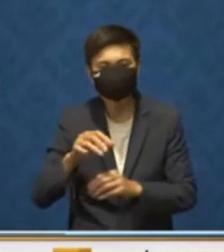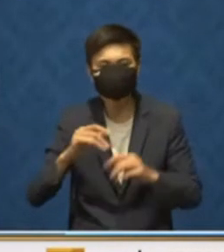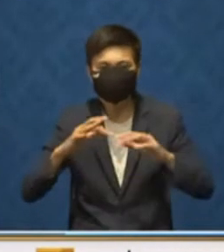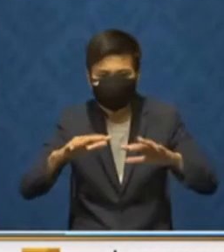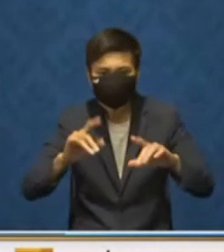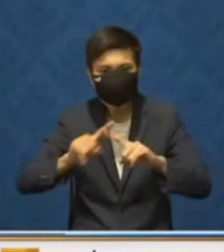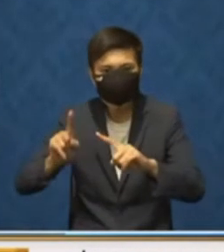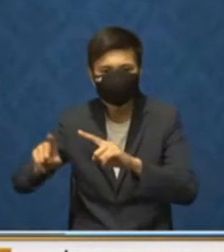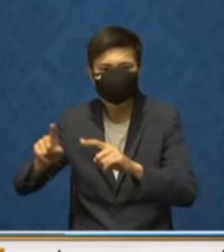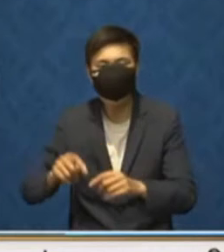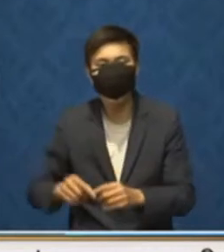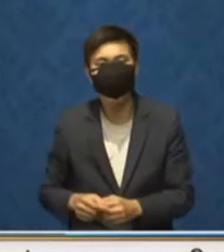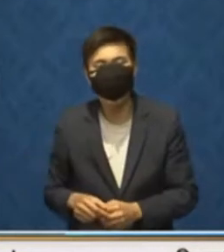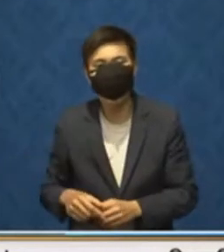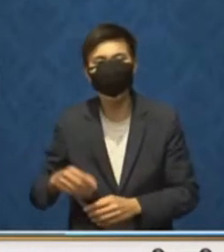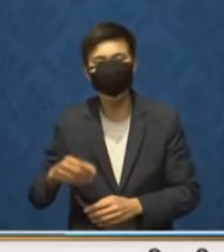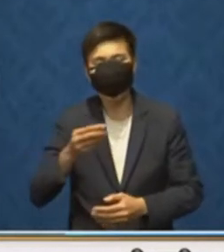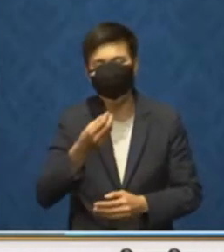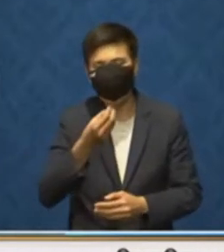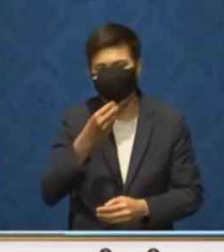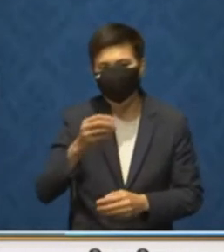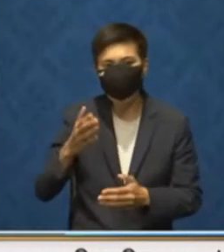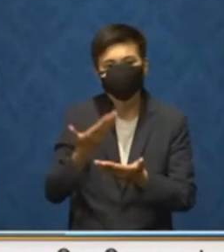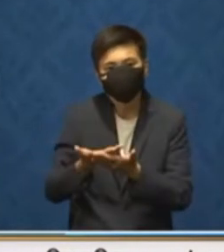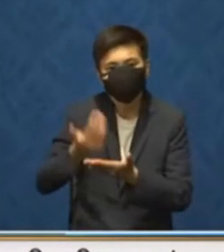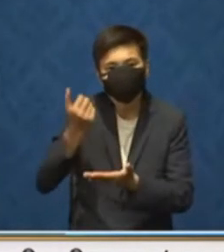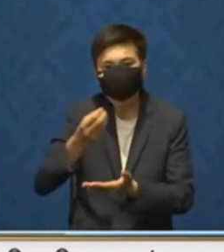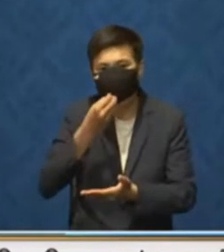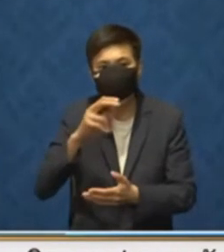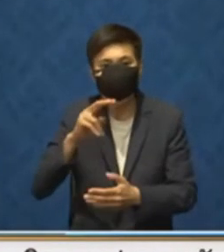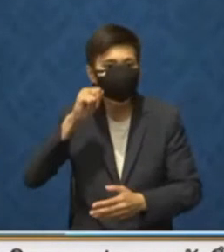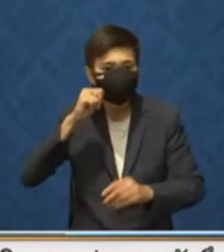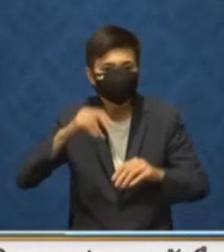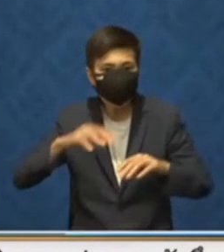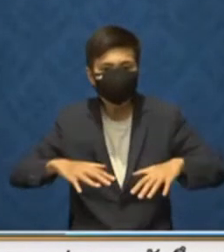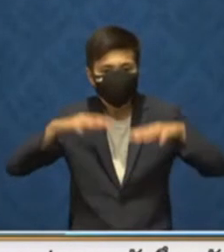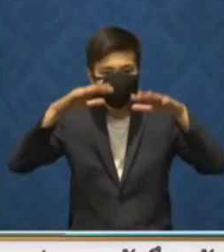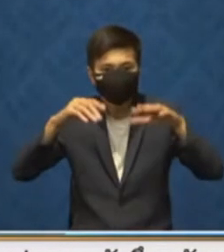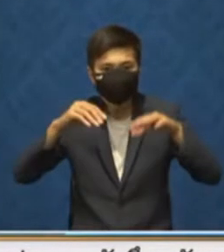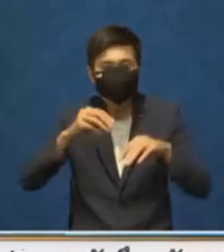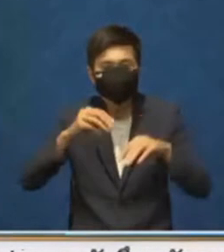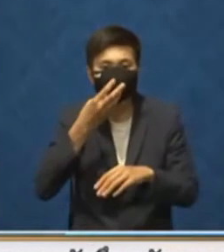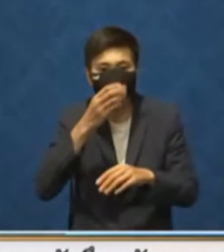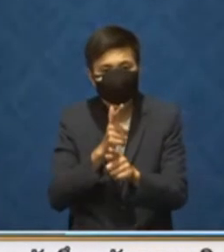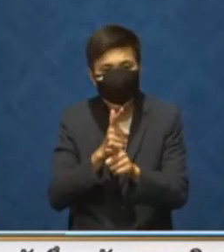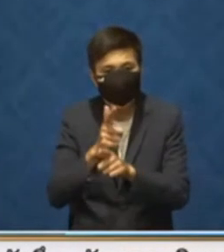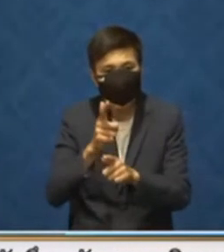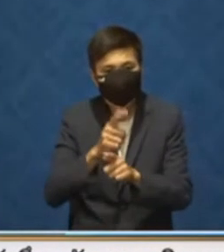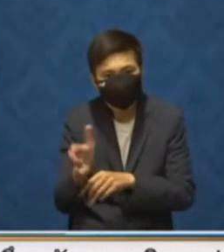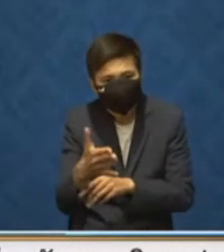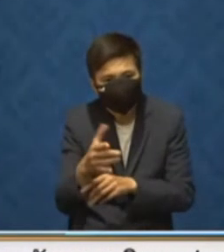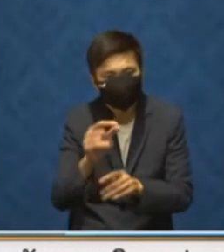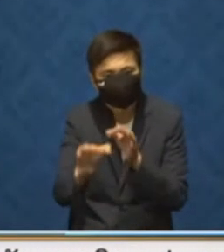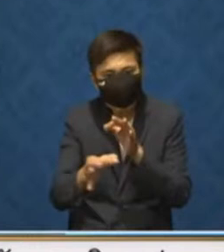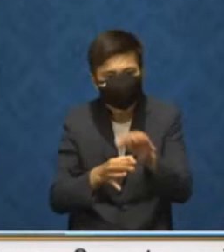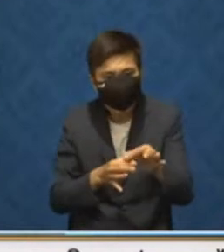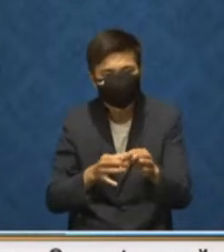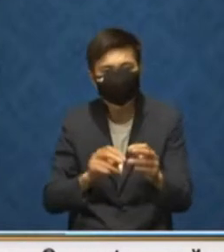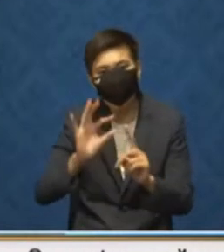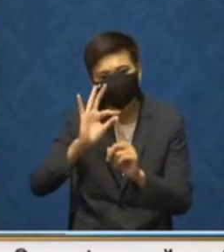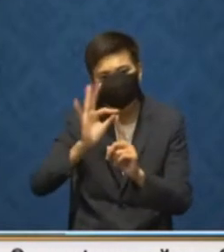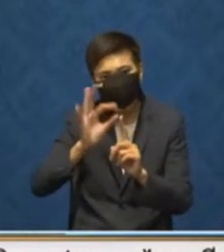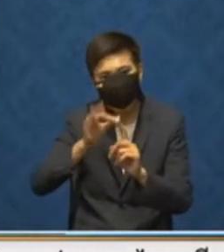ไม่ได้ให้ปลูกหมามุ่ยนะครับน้ำท่วมนาข้าวก็ให้เลี้ยงปลาแทนเพราะชีแปลงให้ผูกในชีวิต